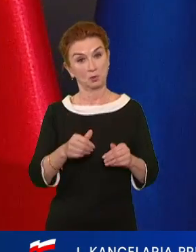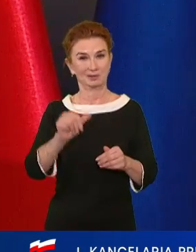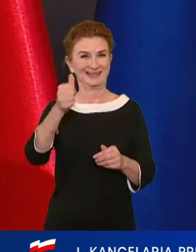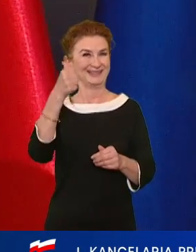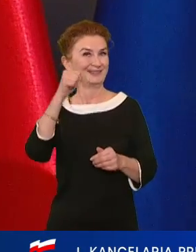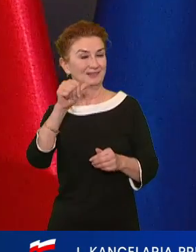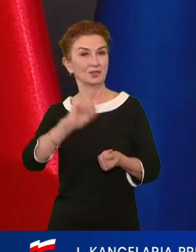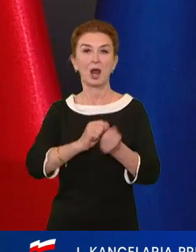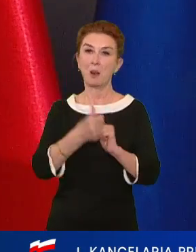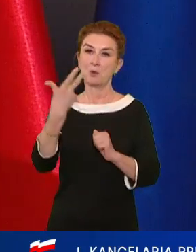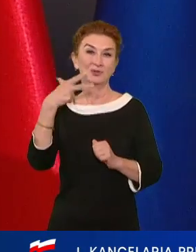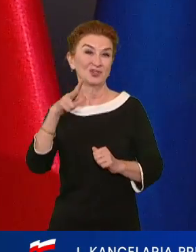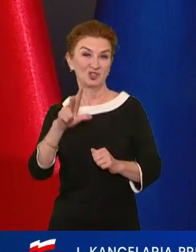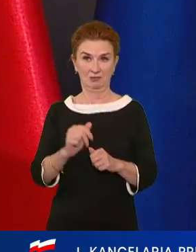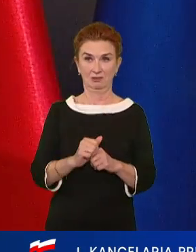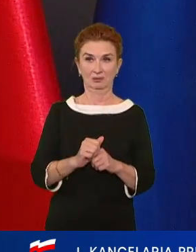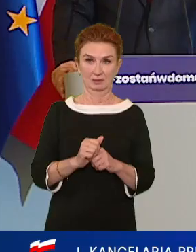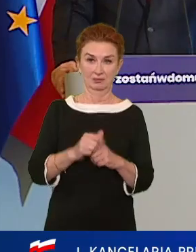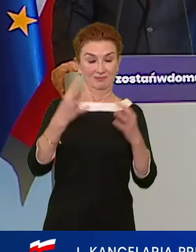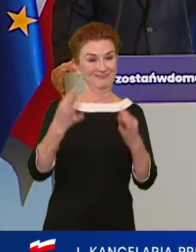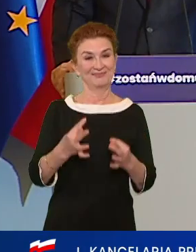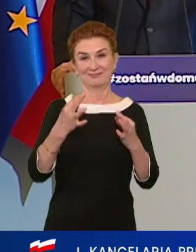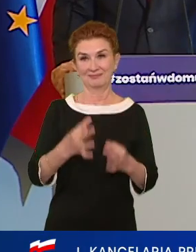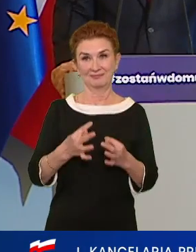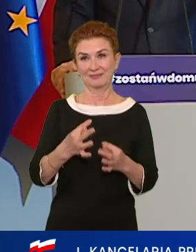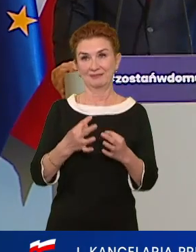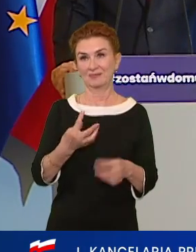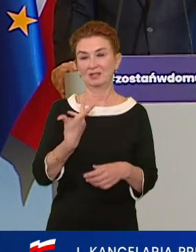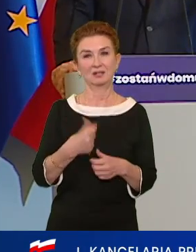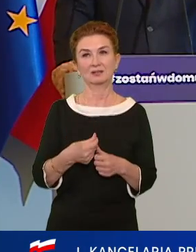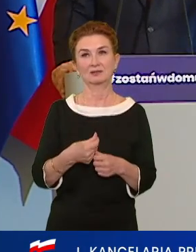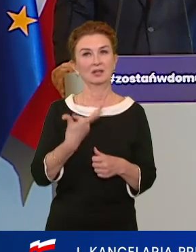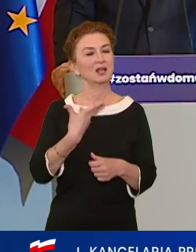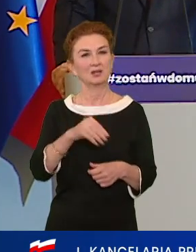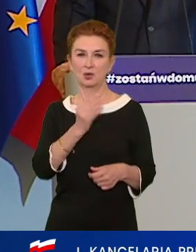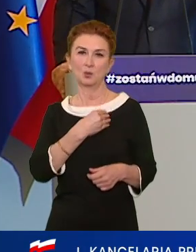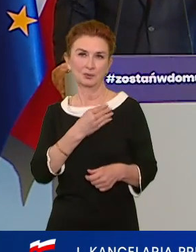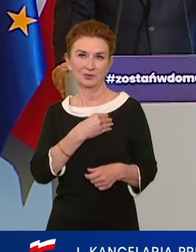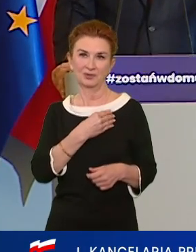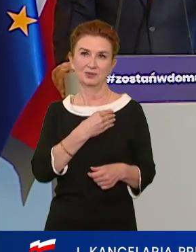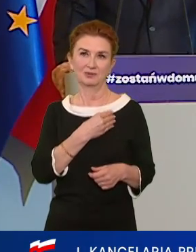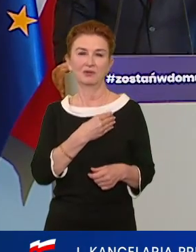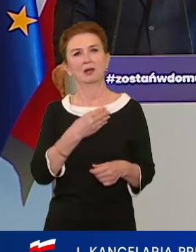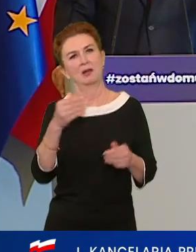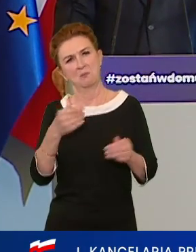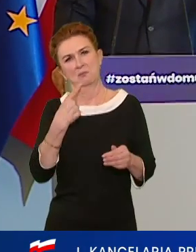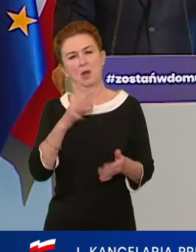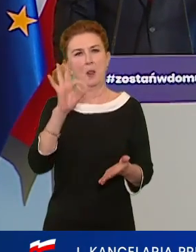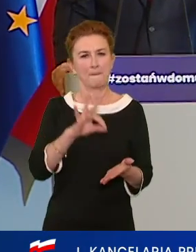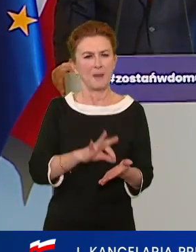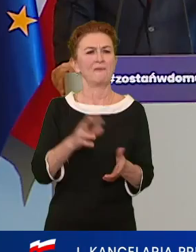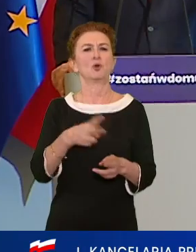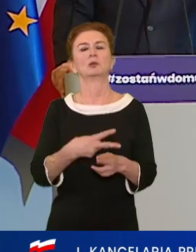tygodni w tej chwili byłoby nie racjonalny i nieuczciwe mówienie państwo na pewno z tą konkretną